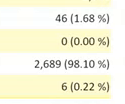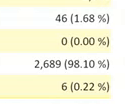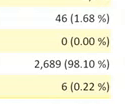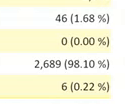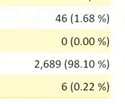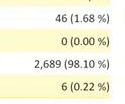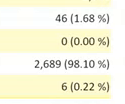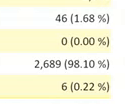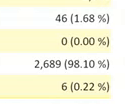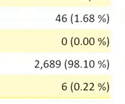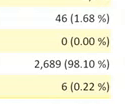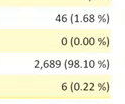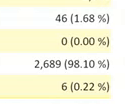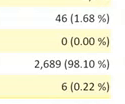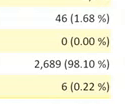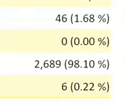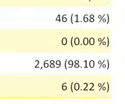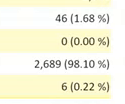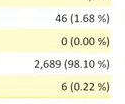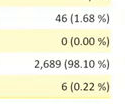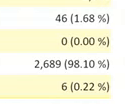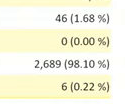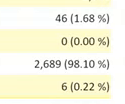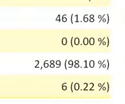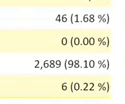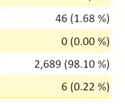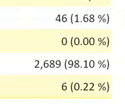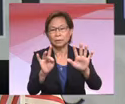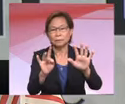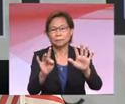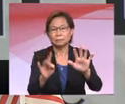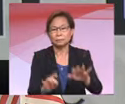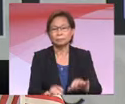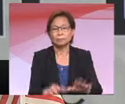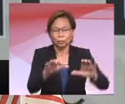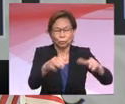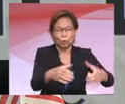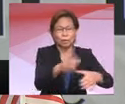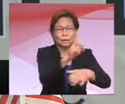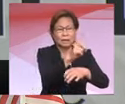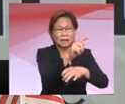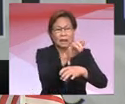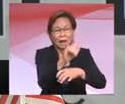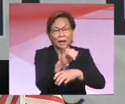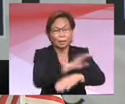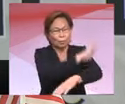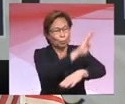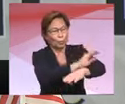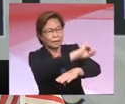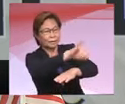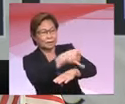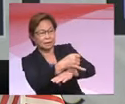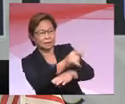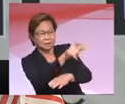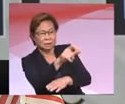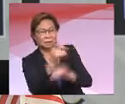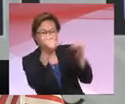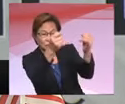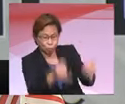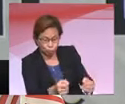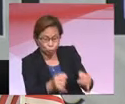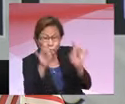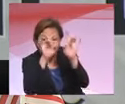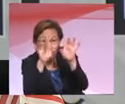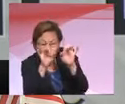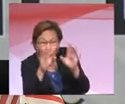depo tahanan imigresen sehingga 25 Ogos 2020. Kluster depo tahanan imigresen Bukit Jalil, individu yang disaring